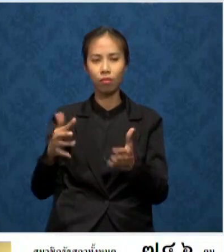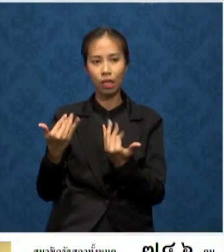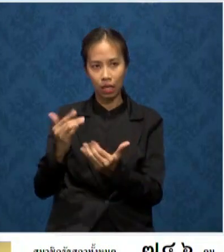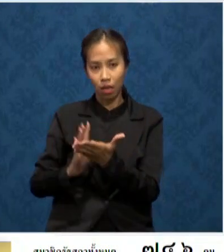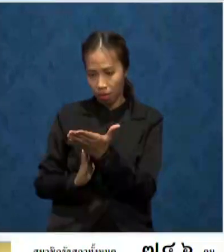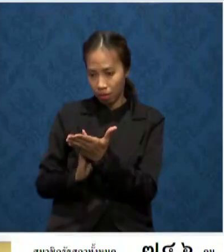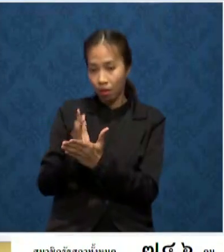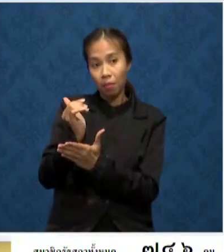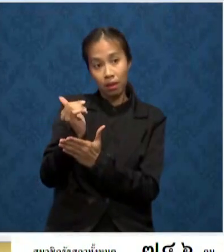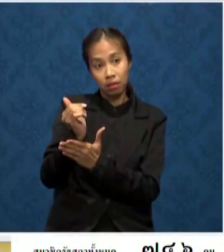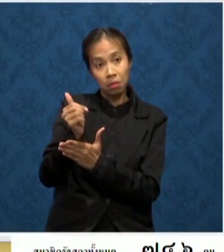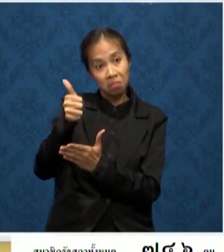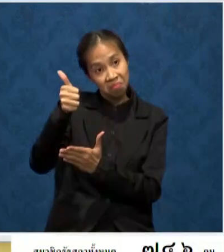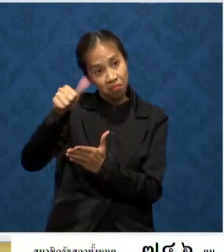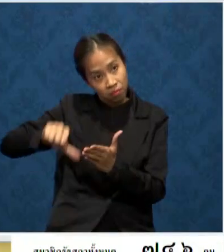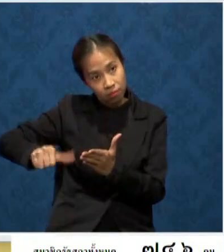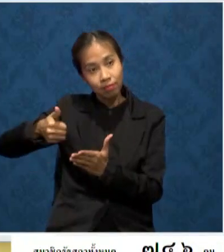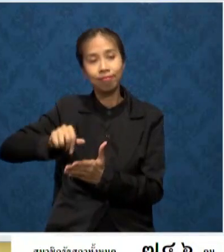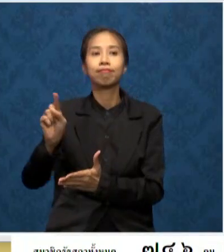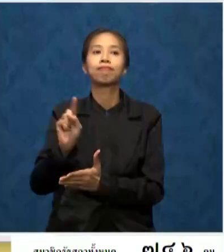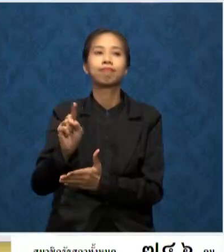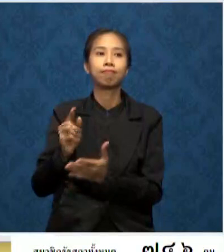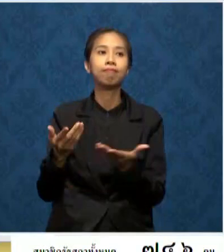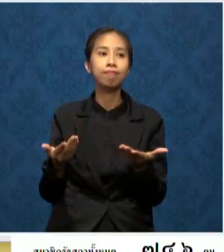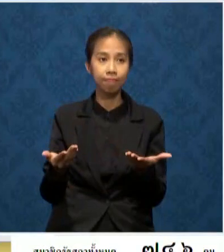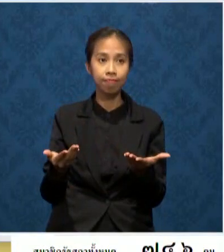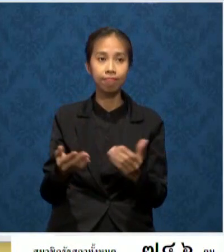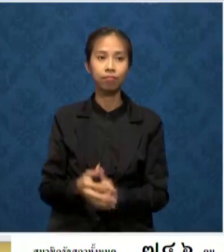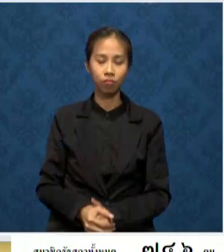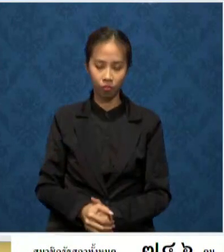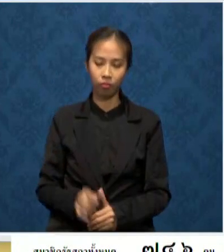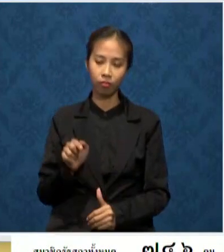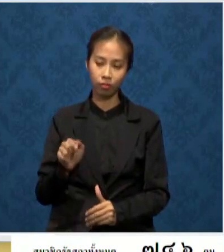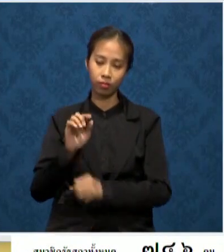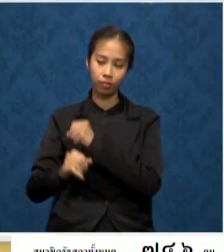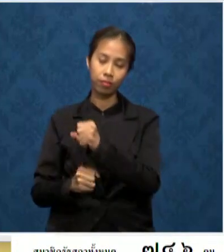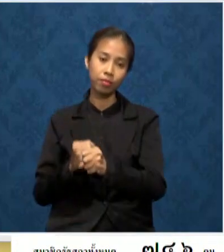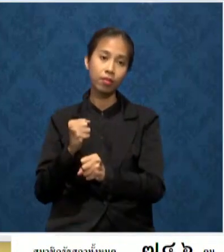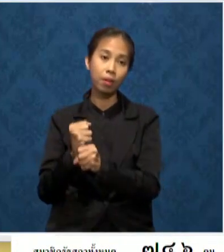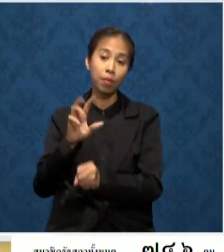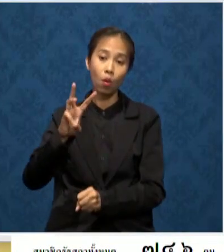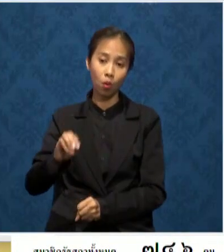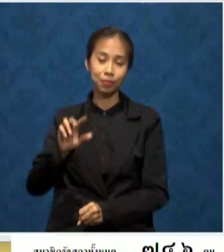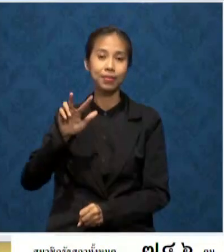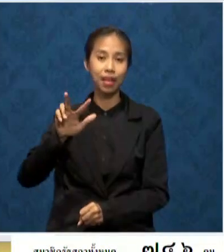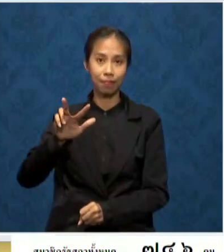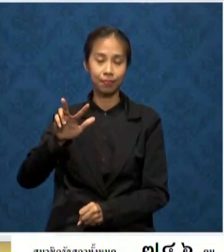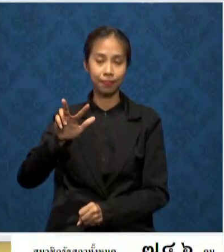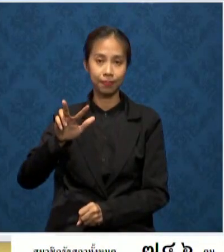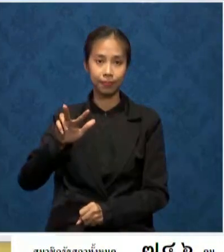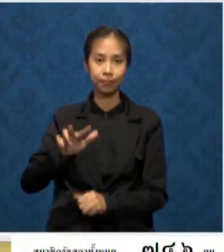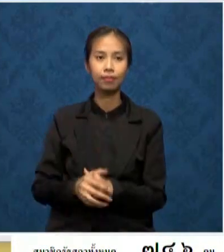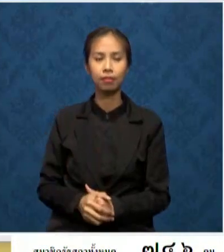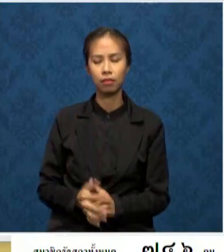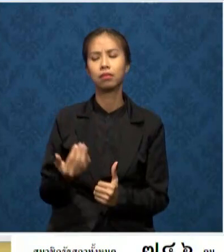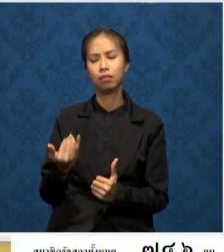จในการแก้โจทยเรื่องนี้ไหมผมประกฎว่าหนับปี 2563เร